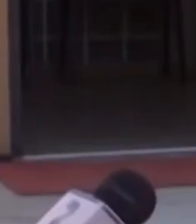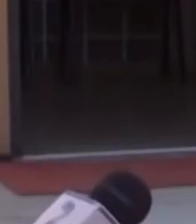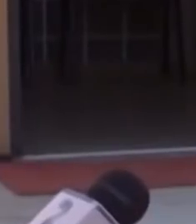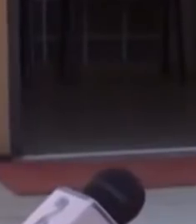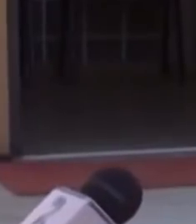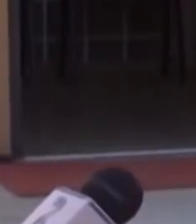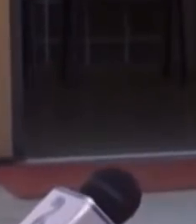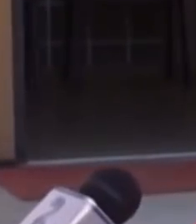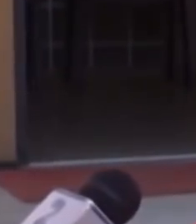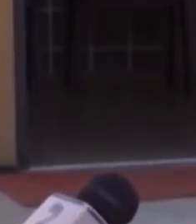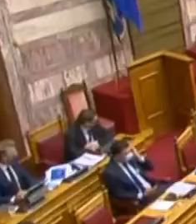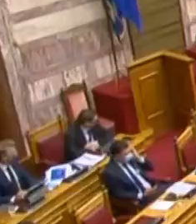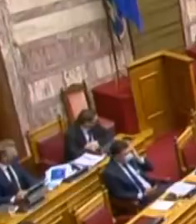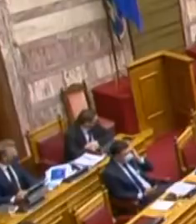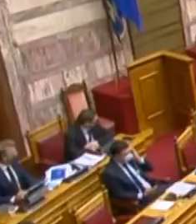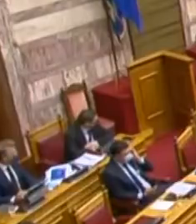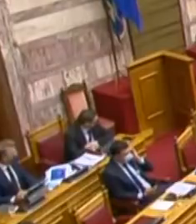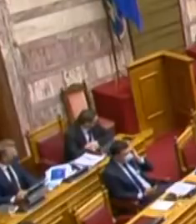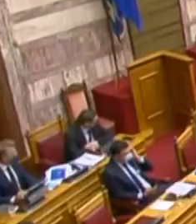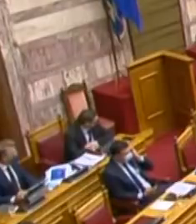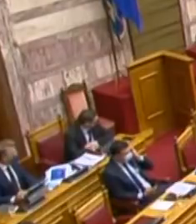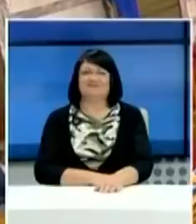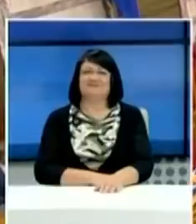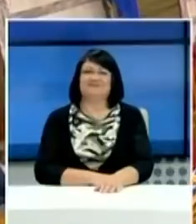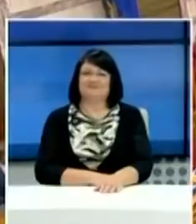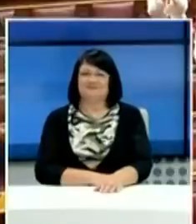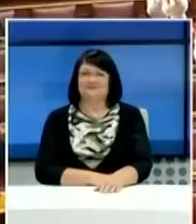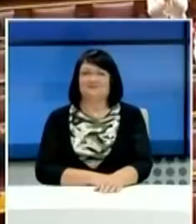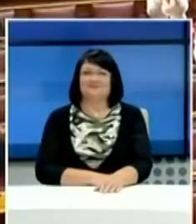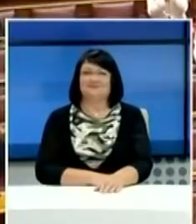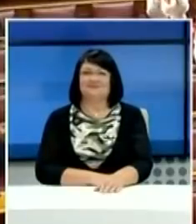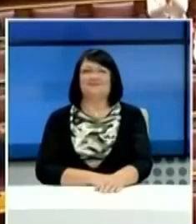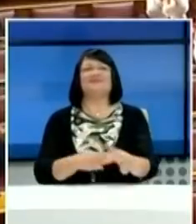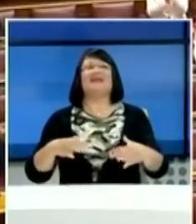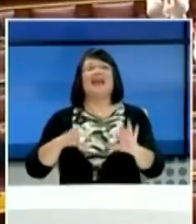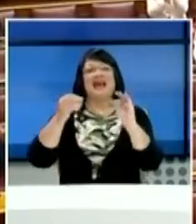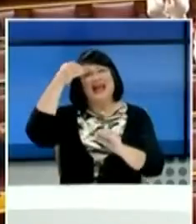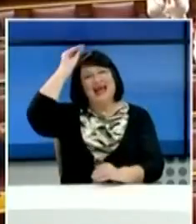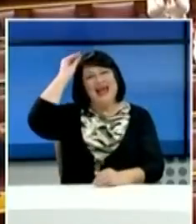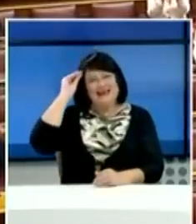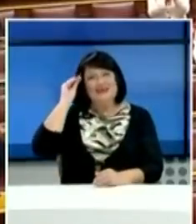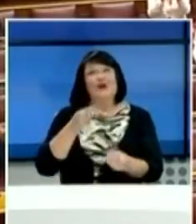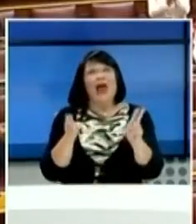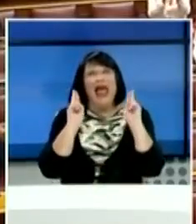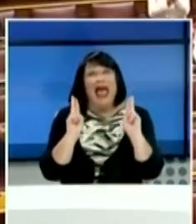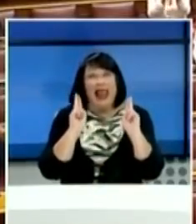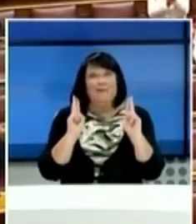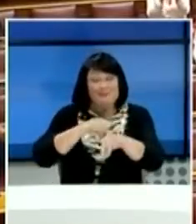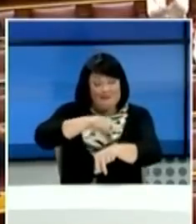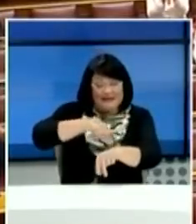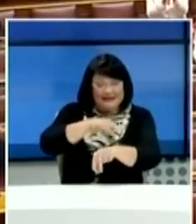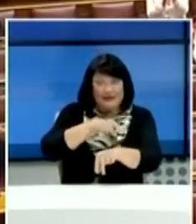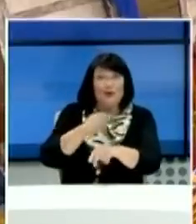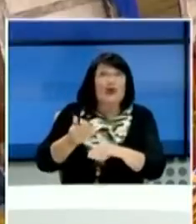το Open. Λίγη ώρα αργότερα, με γραπτή ανακοίνωσή του, ο κυβερνητικός εκπρόσωπος είπε ότι ο διπλωματικός σύμβουλος του κυρίου